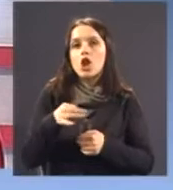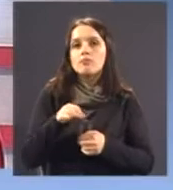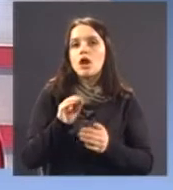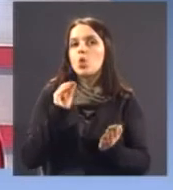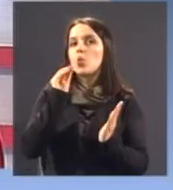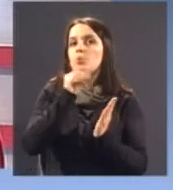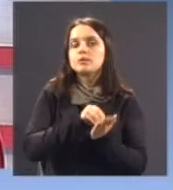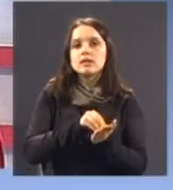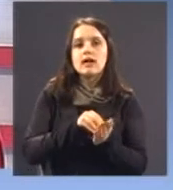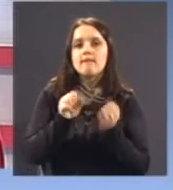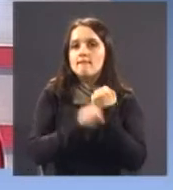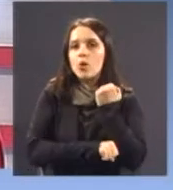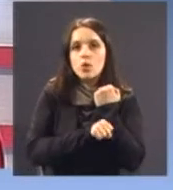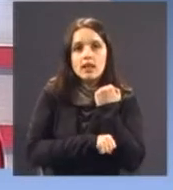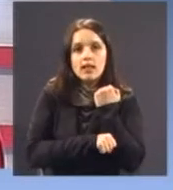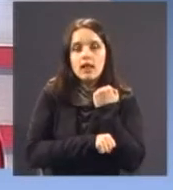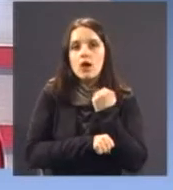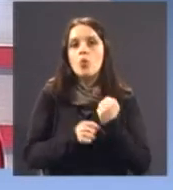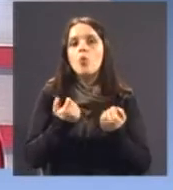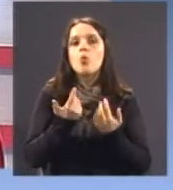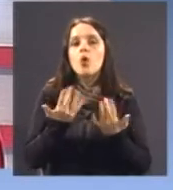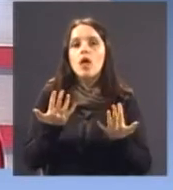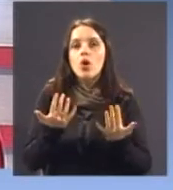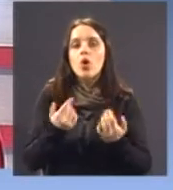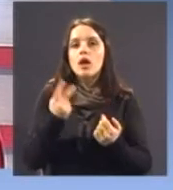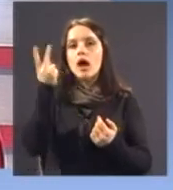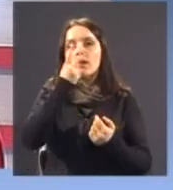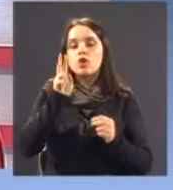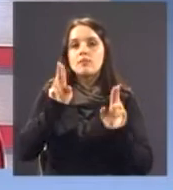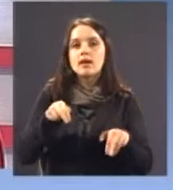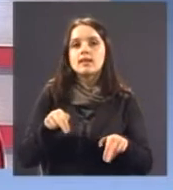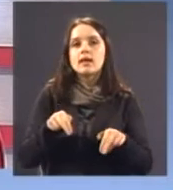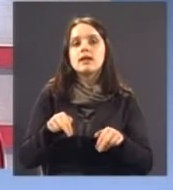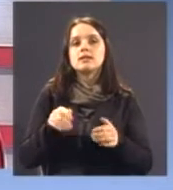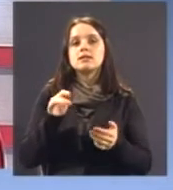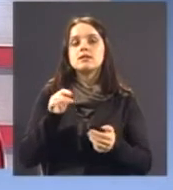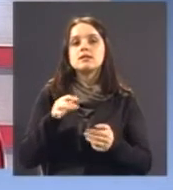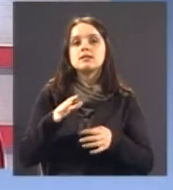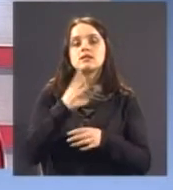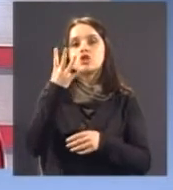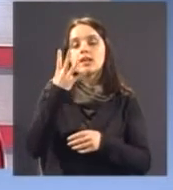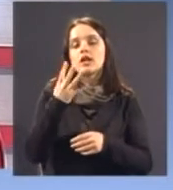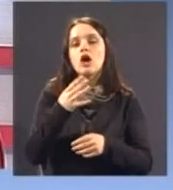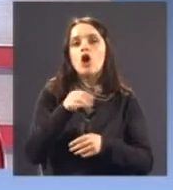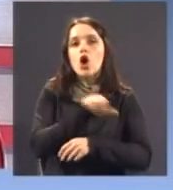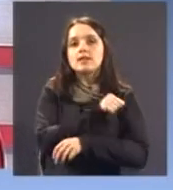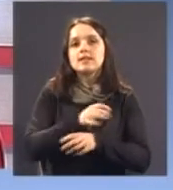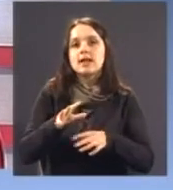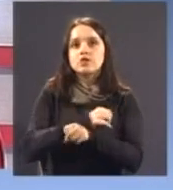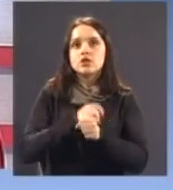upisati fakultete ukoliko, naravno, imate završene 4 godine srednje škole.